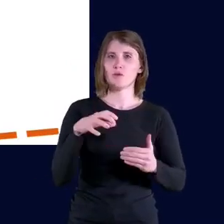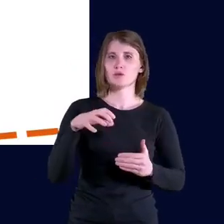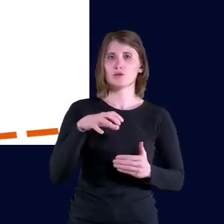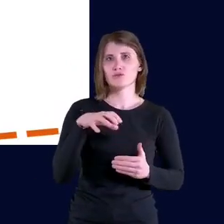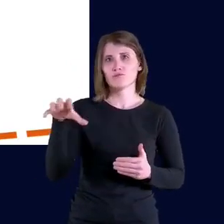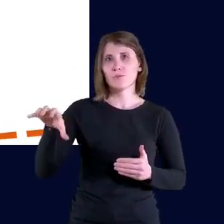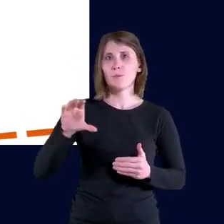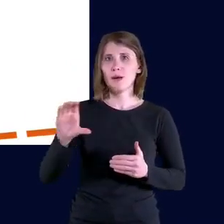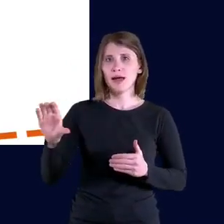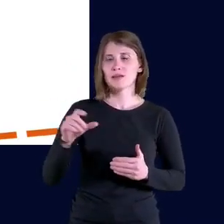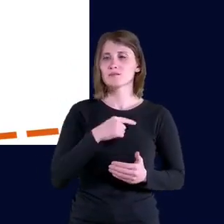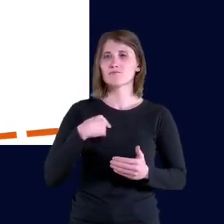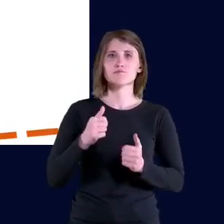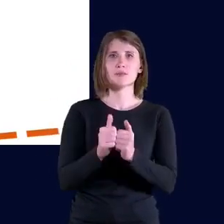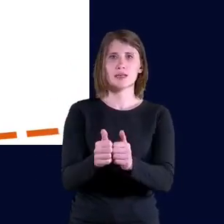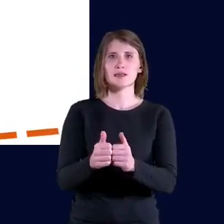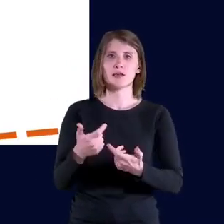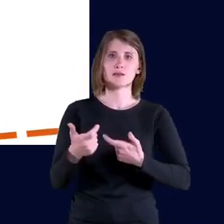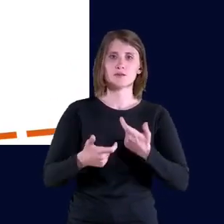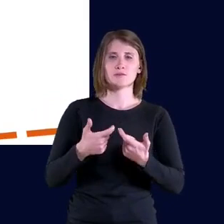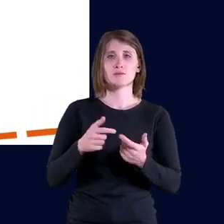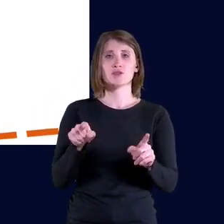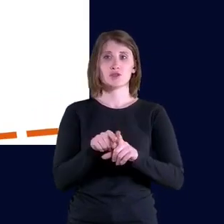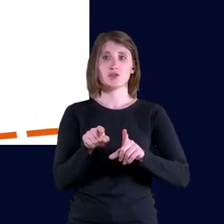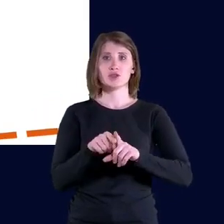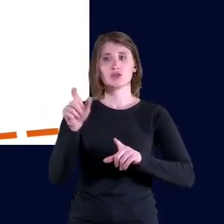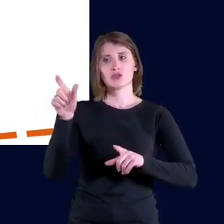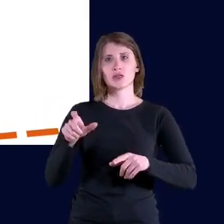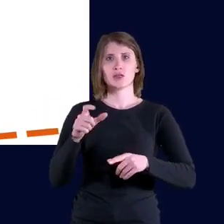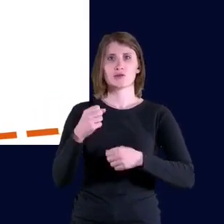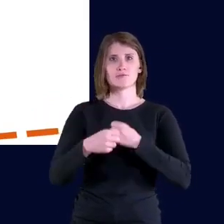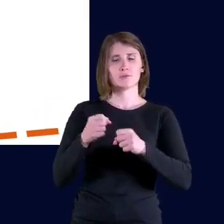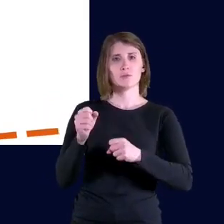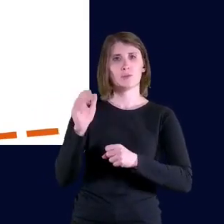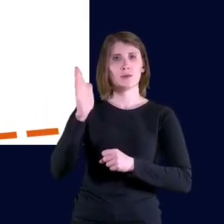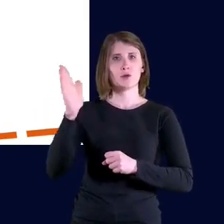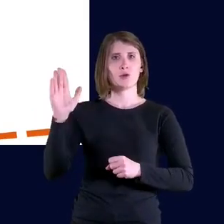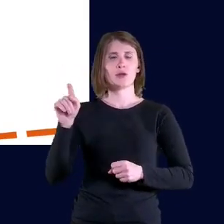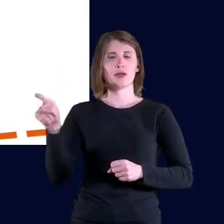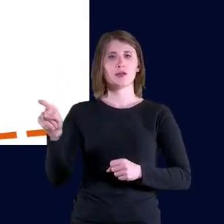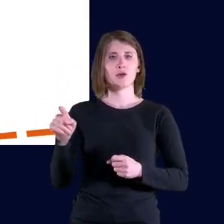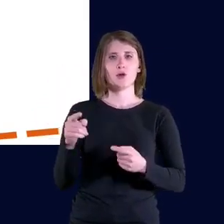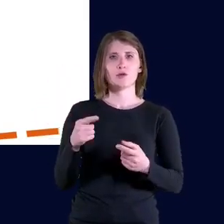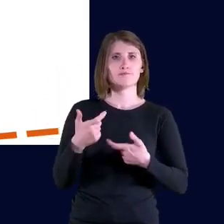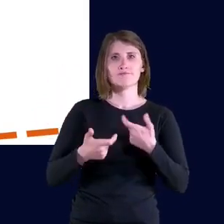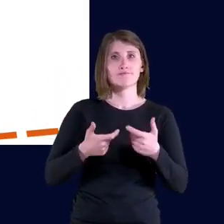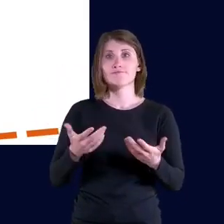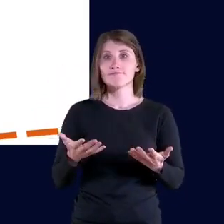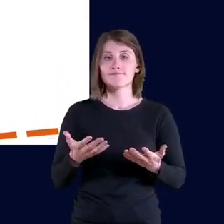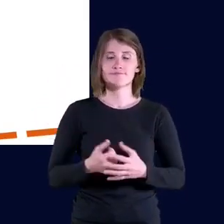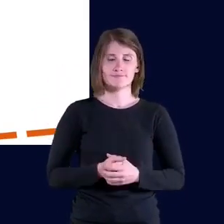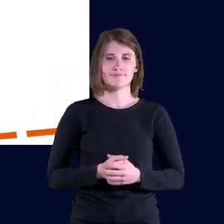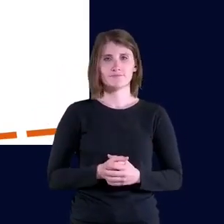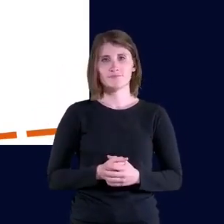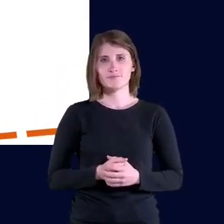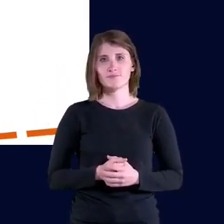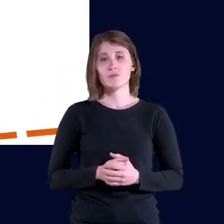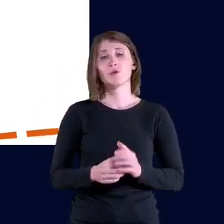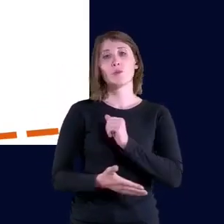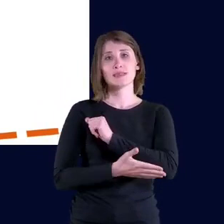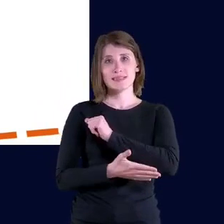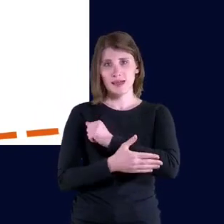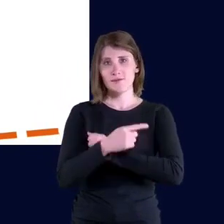Jakie zadania stoją właśnie przedmioty lekarzami którzy biorą udział w tym projekcie przede wszystkim jak już powiedziałam